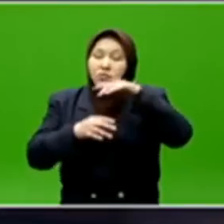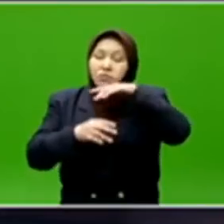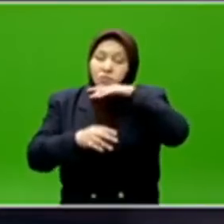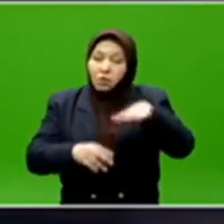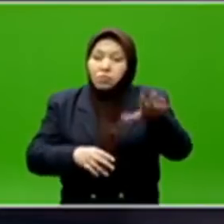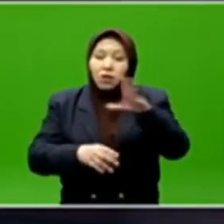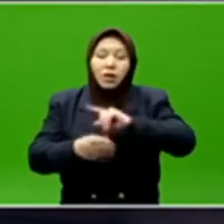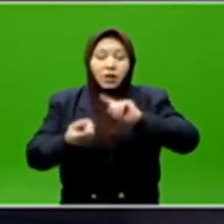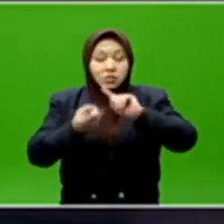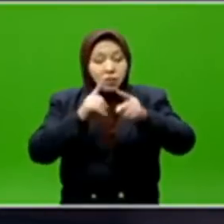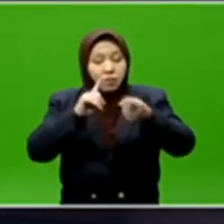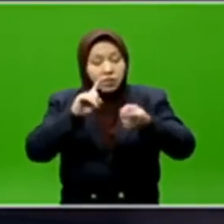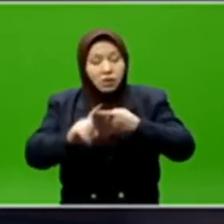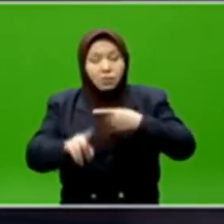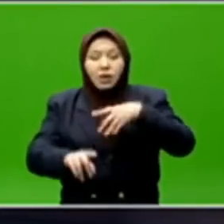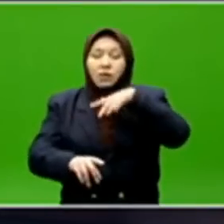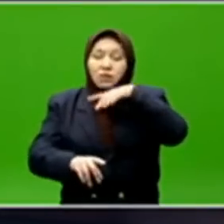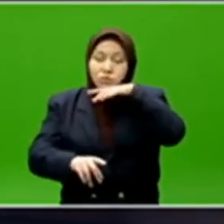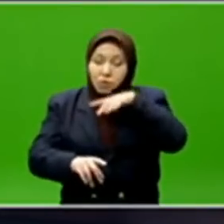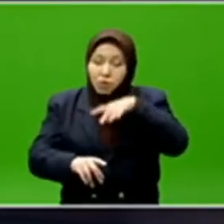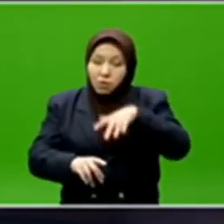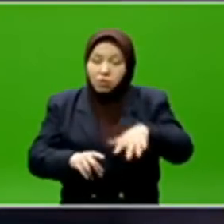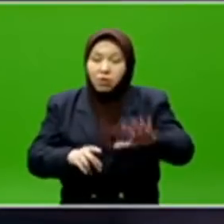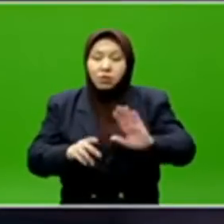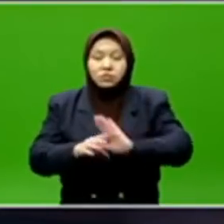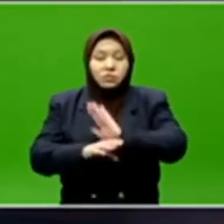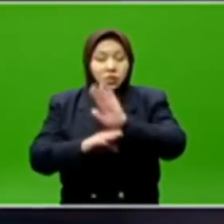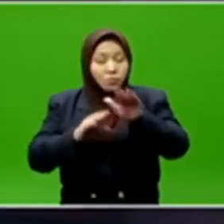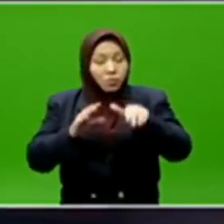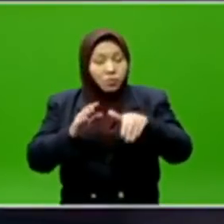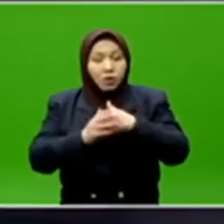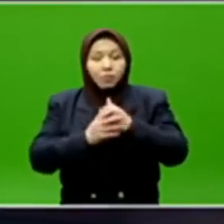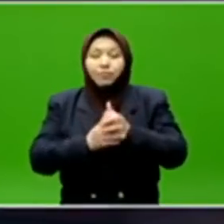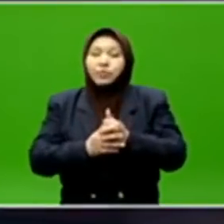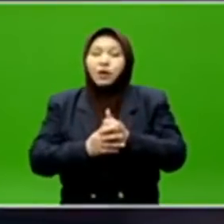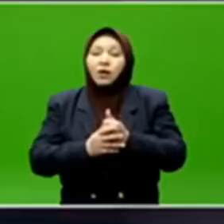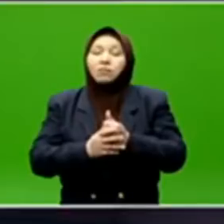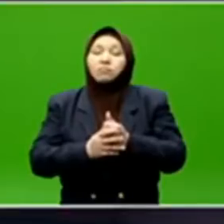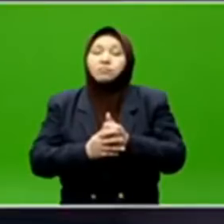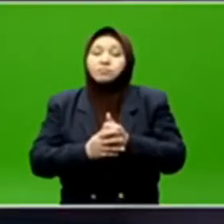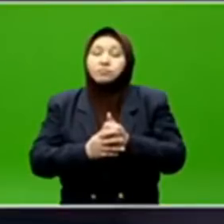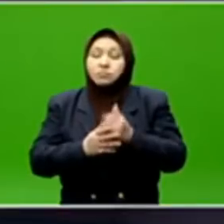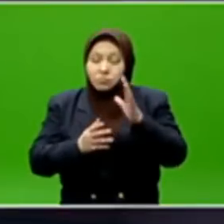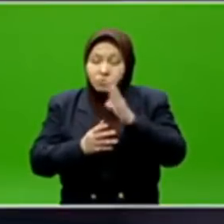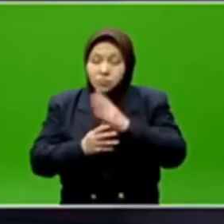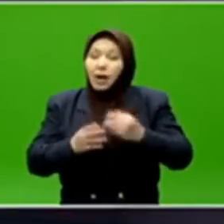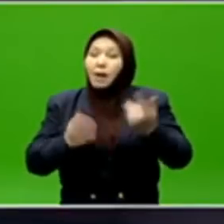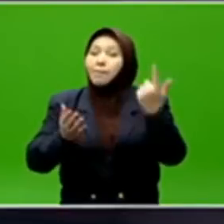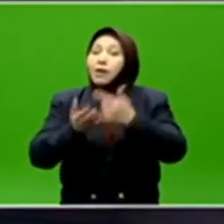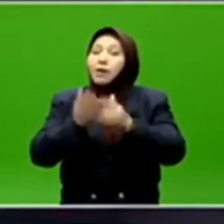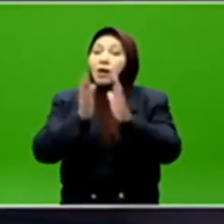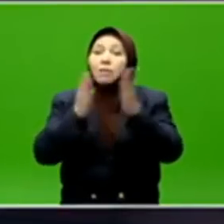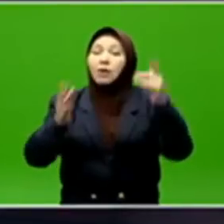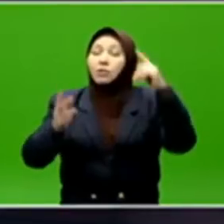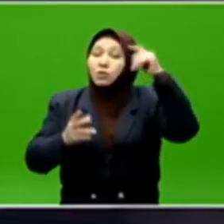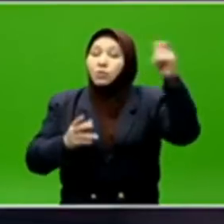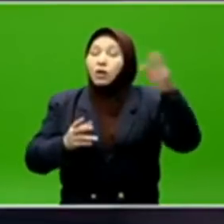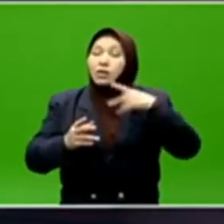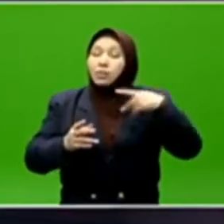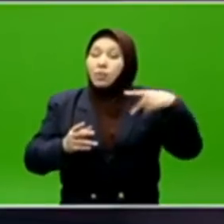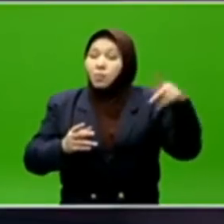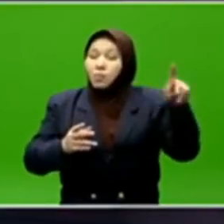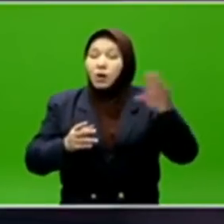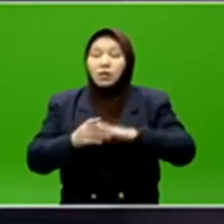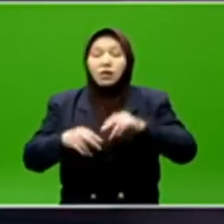عبده ورسوله. اللهم صل على سيدنا محمد وعلى آله وصحبه أجمعين. أما بعد, apa khabar tuan-tuan dan puan yang dirahmati Allah sekalian?